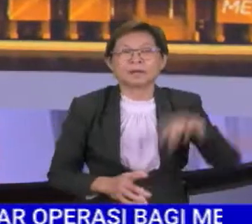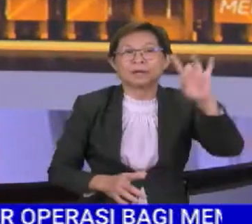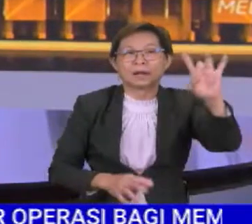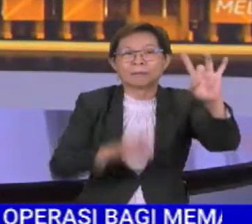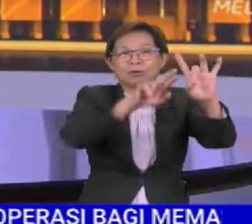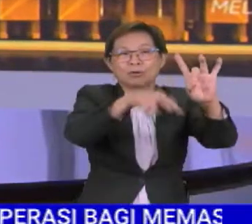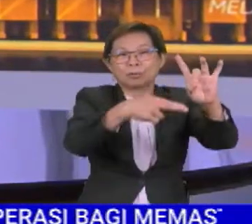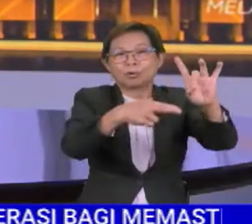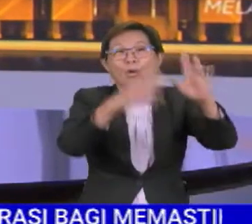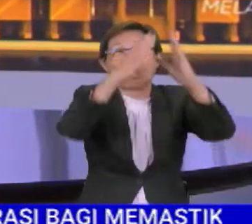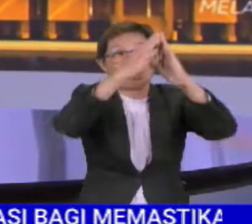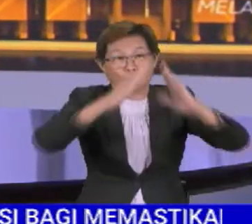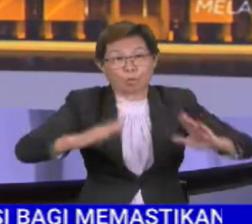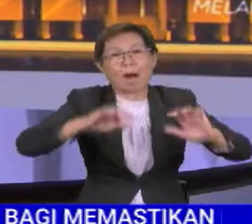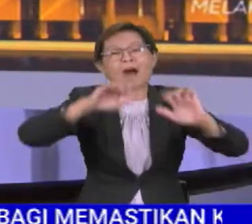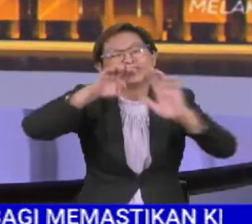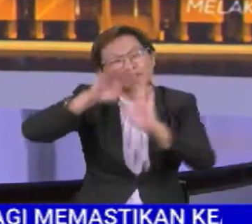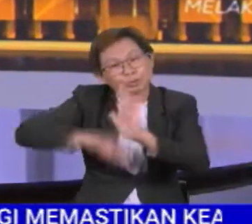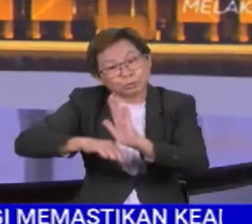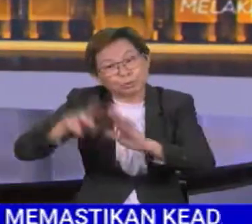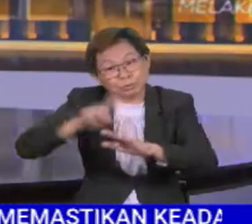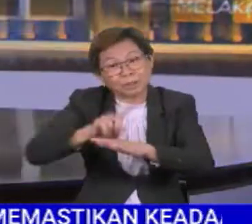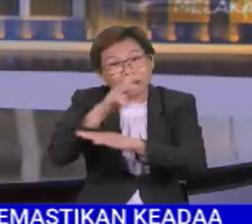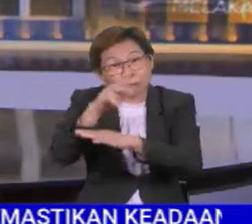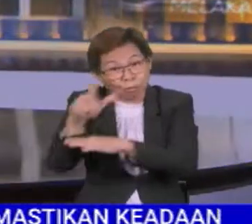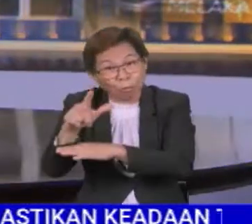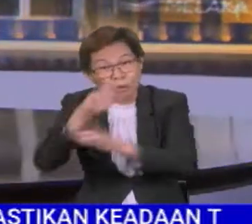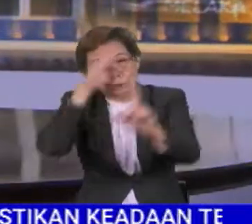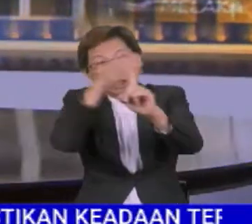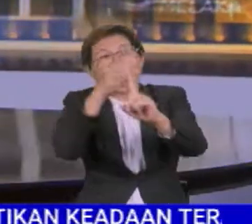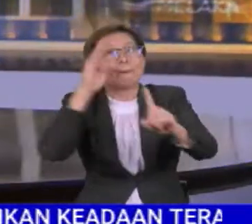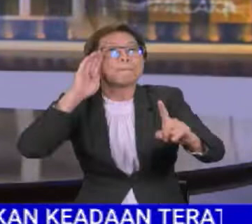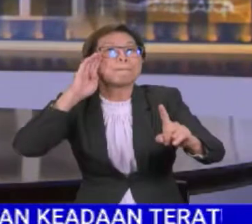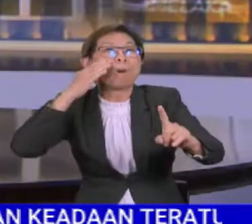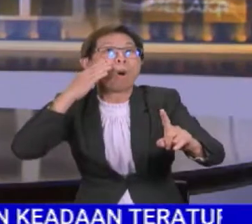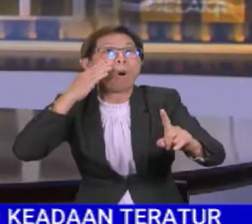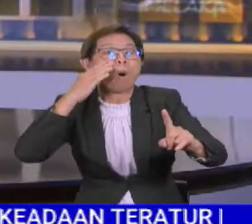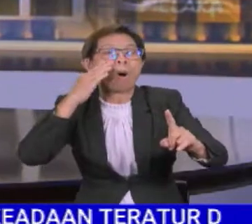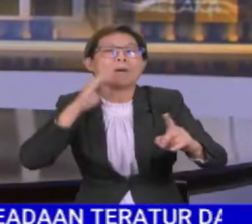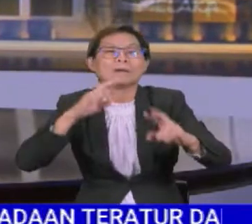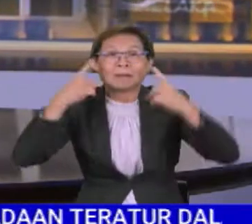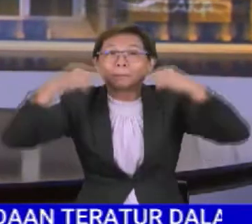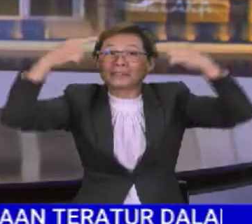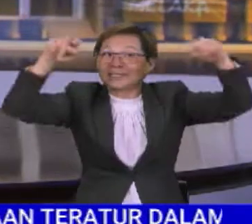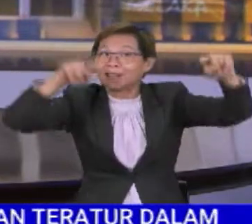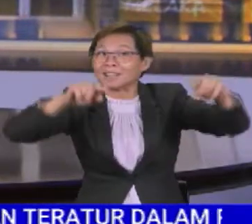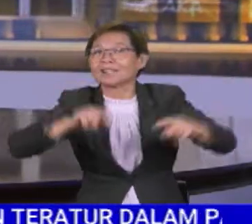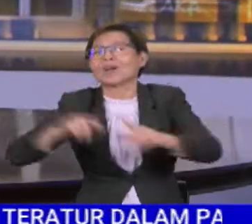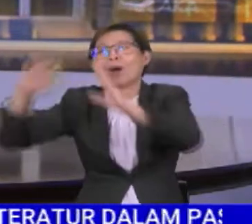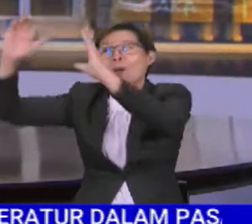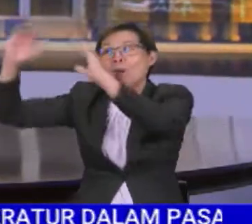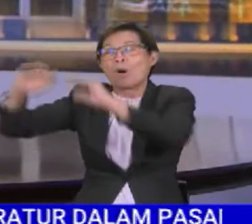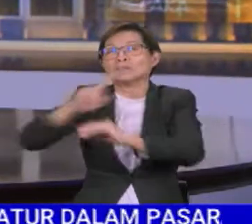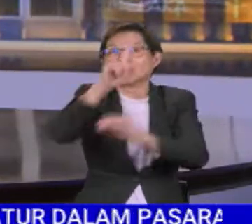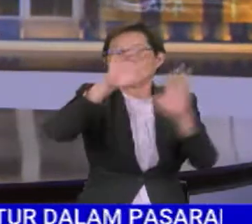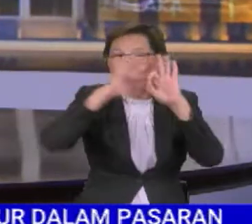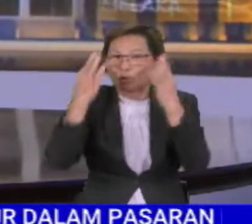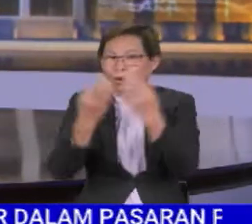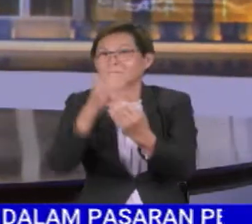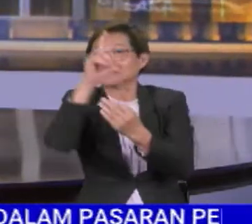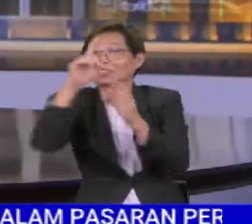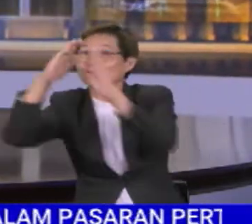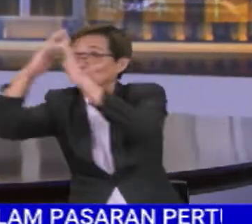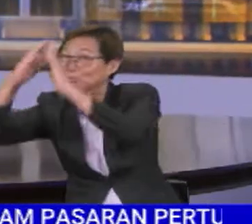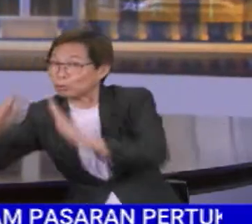8000 unit rumah mampu milik di Ibun kado disasarkan kepada Bumi Putra sekaligus merealisasikan aspirasi satu keluarga satu